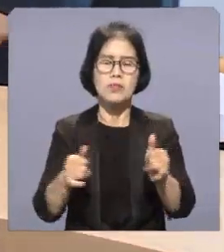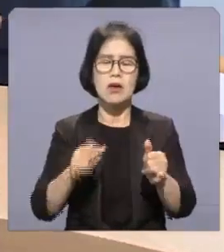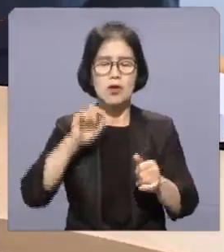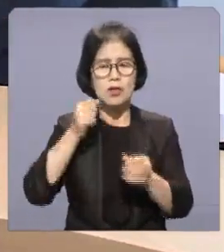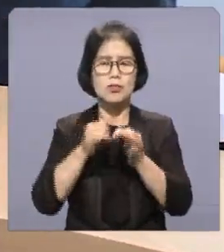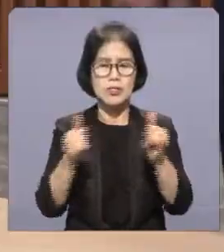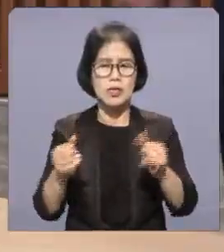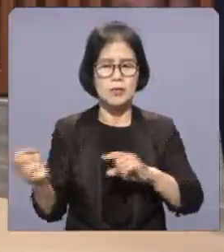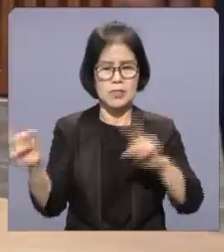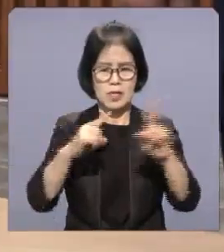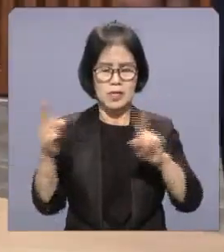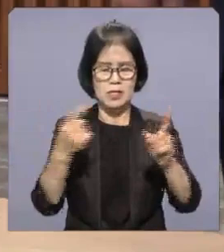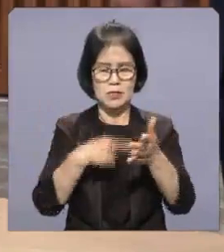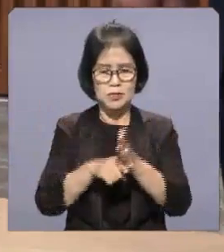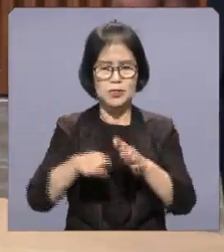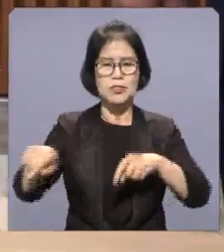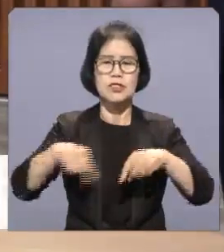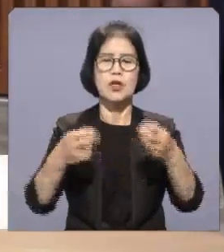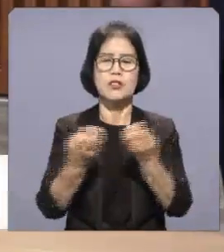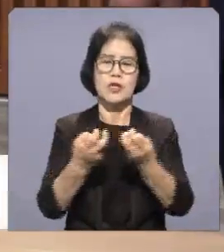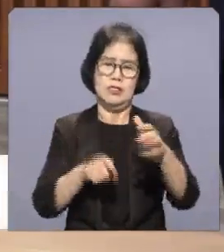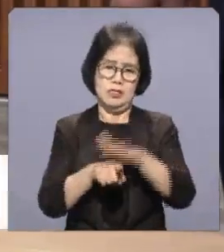살리기를 최우선 정책으로 삼았습니다.